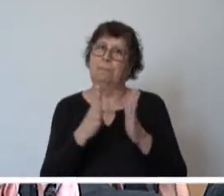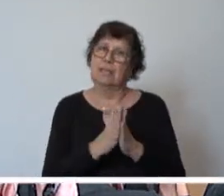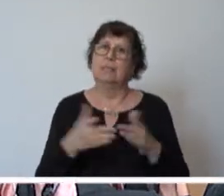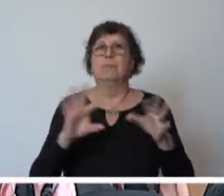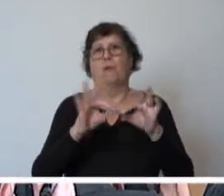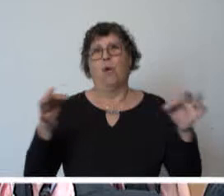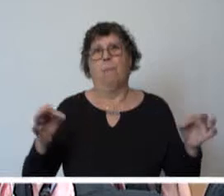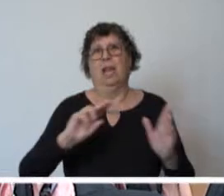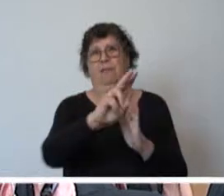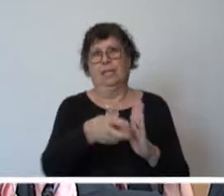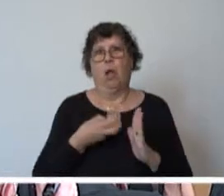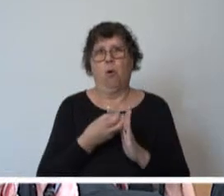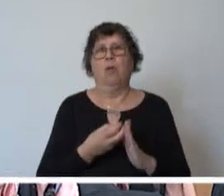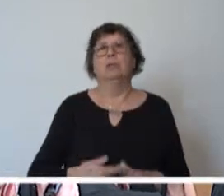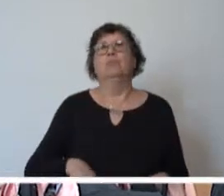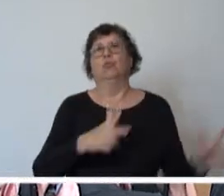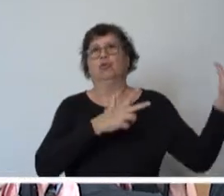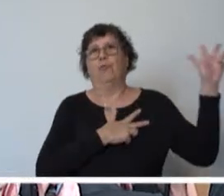Eidesformel zu wiederholen und zu schwören.